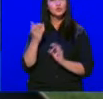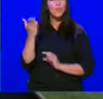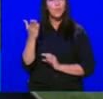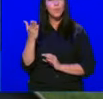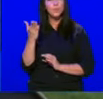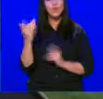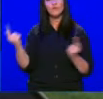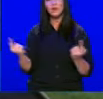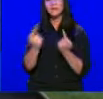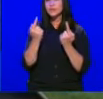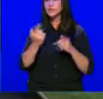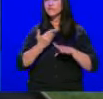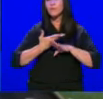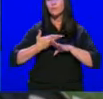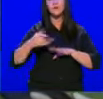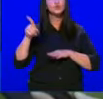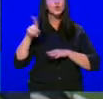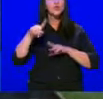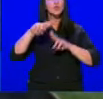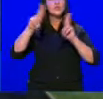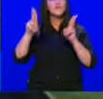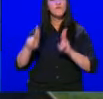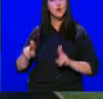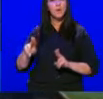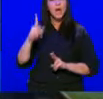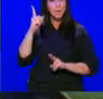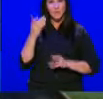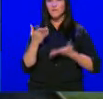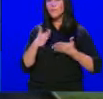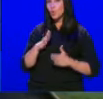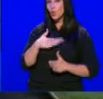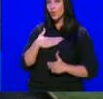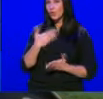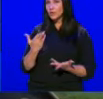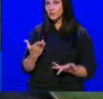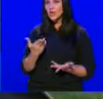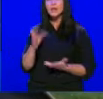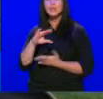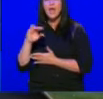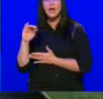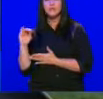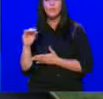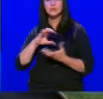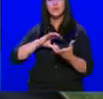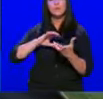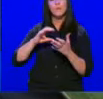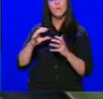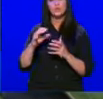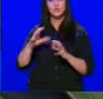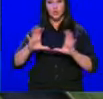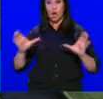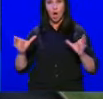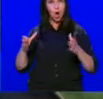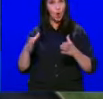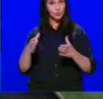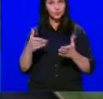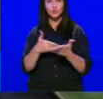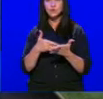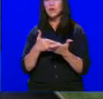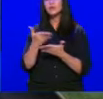неговата инициатива провеждането на този форум първи порода си на Европейската политическа общност.